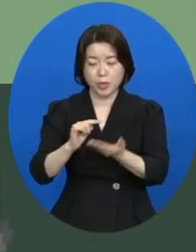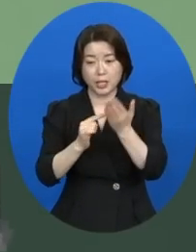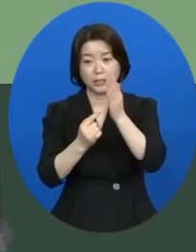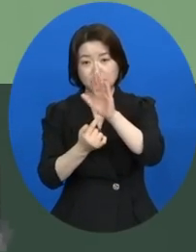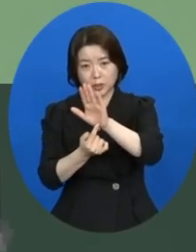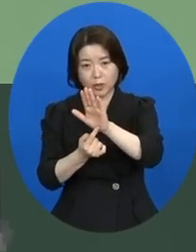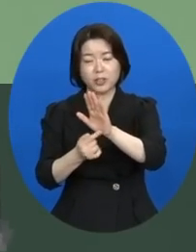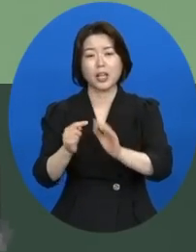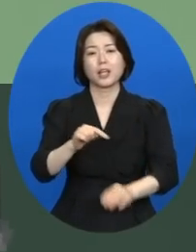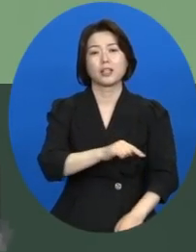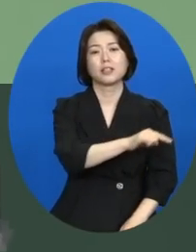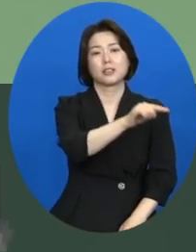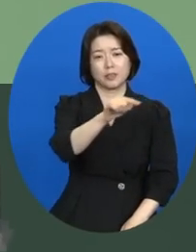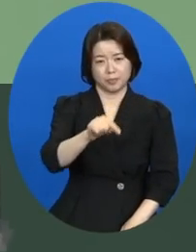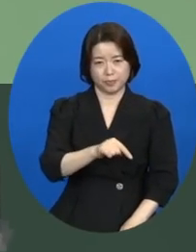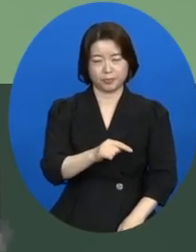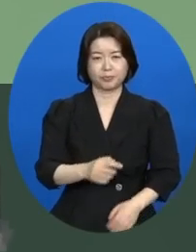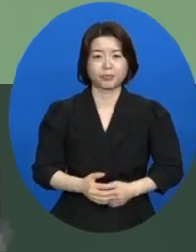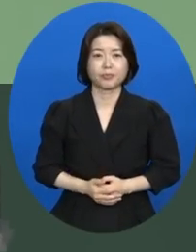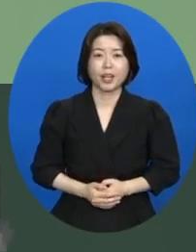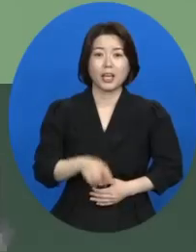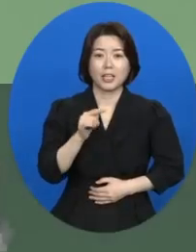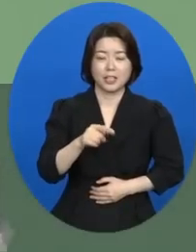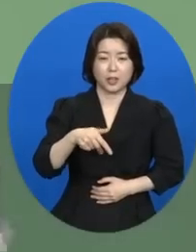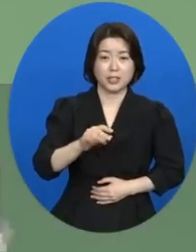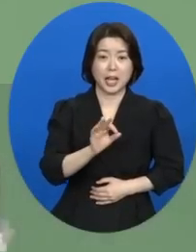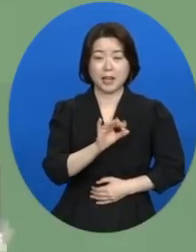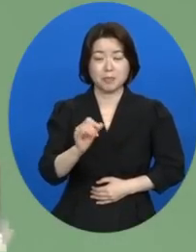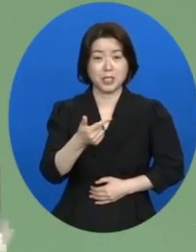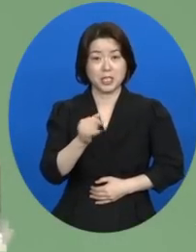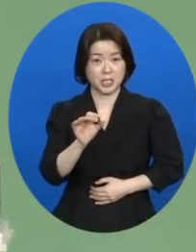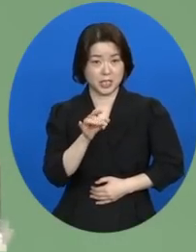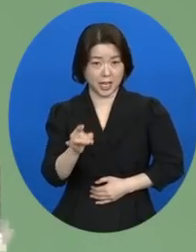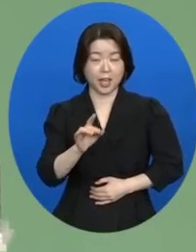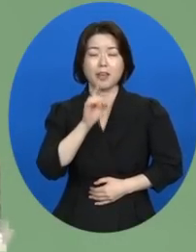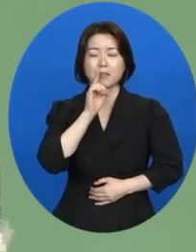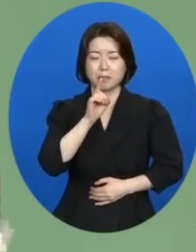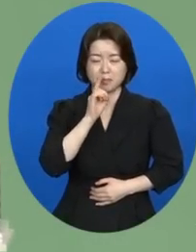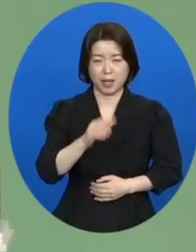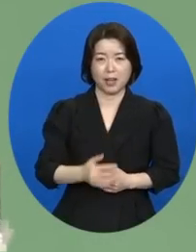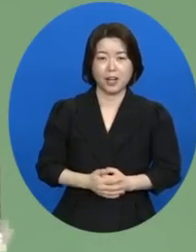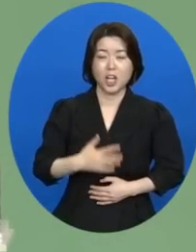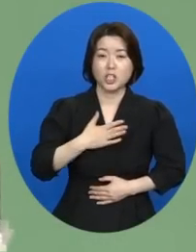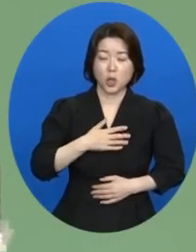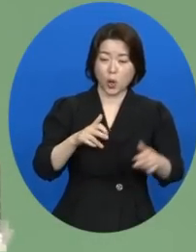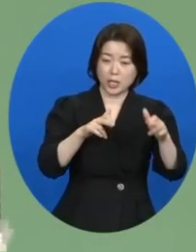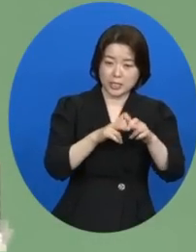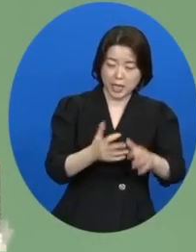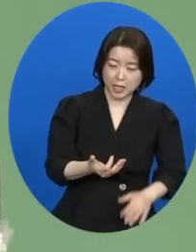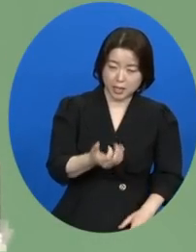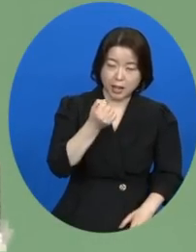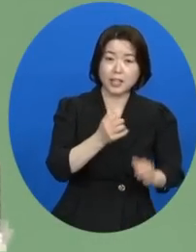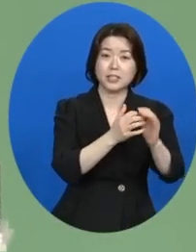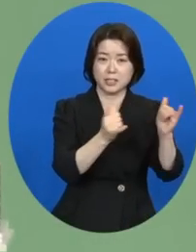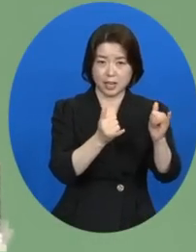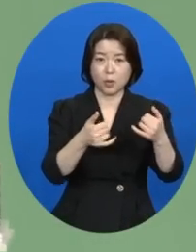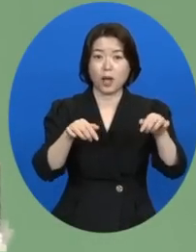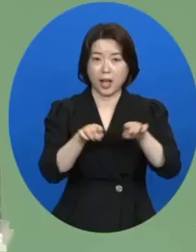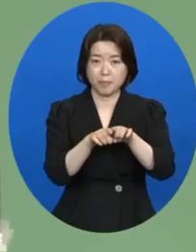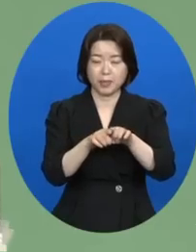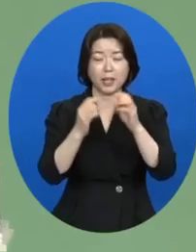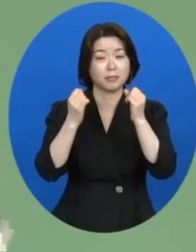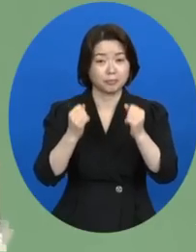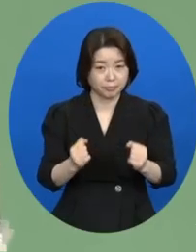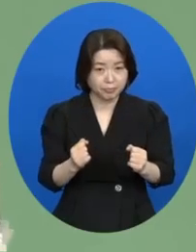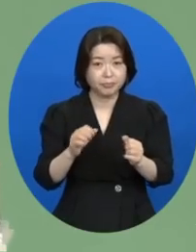아름다움을 드러냅니다 라고 합니다. 저는 장애를 가진 분들과 함께 있을